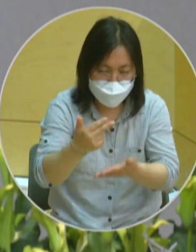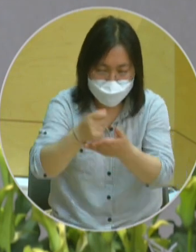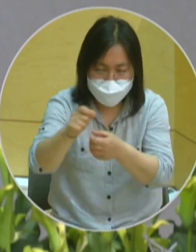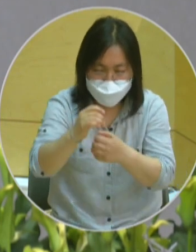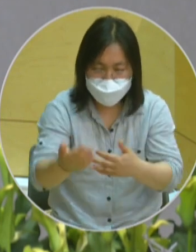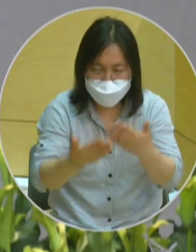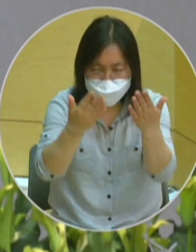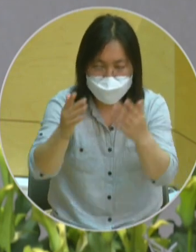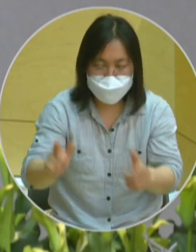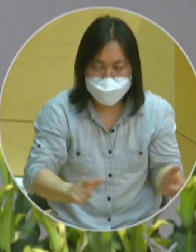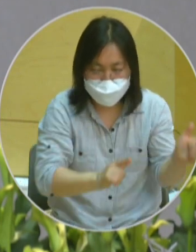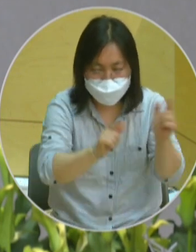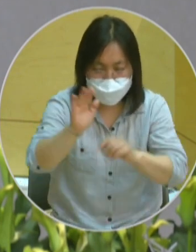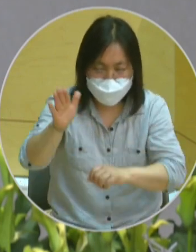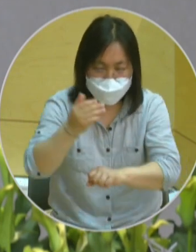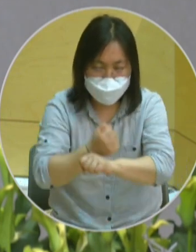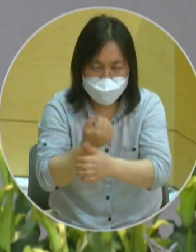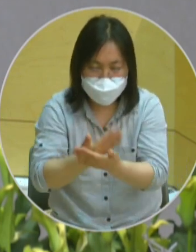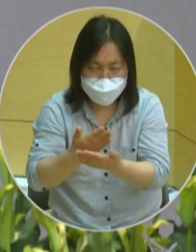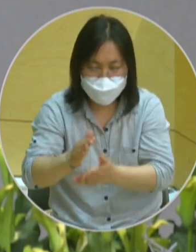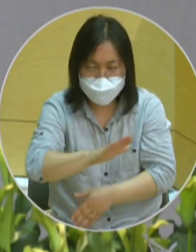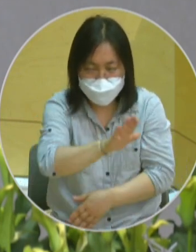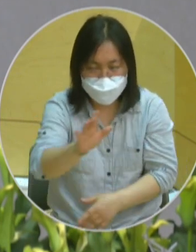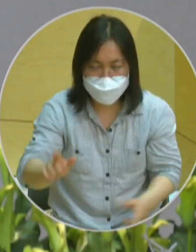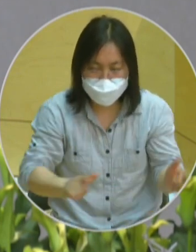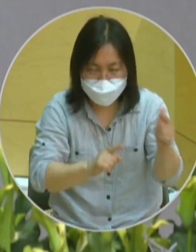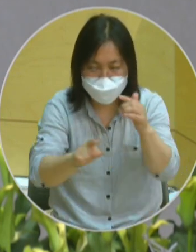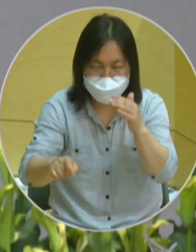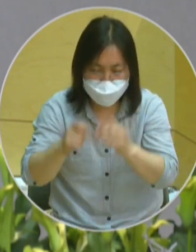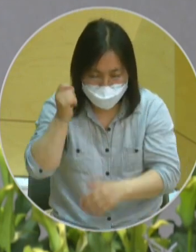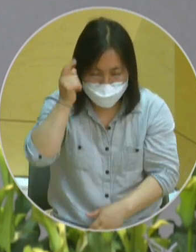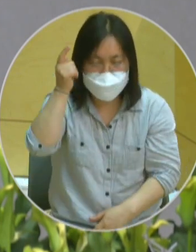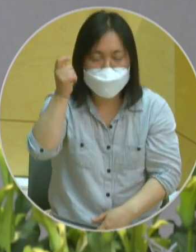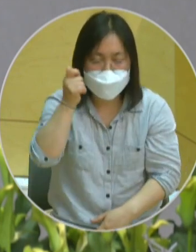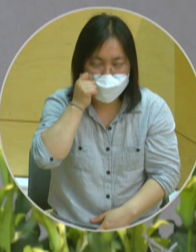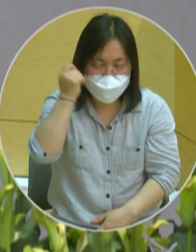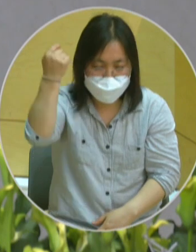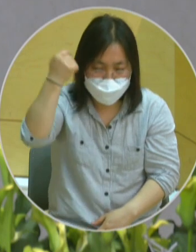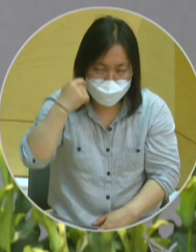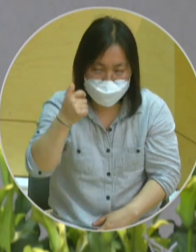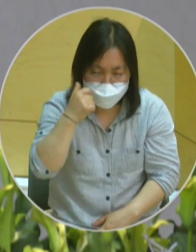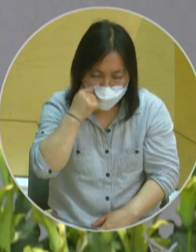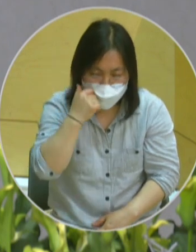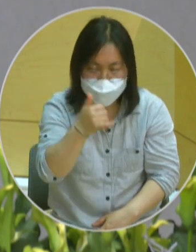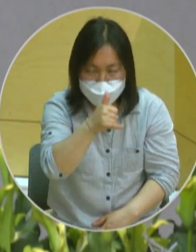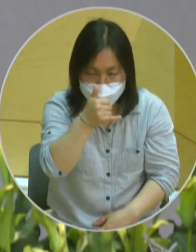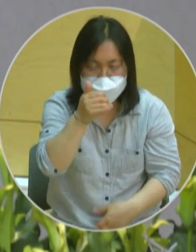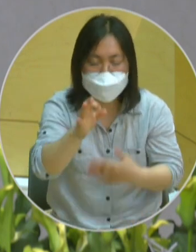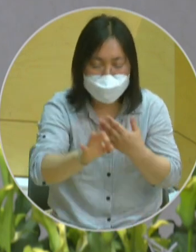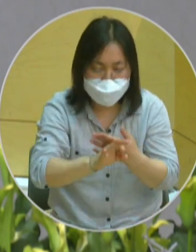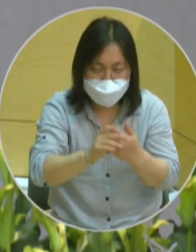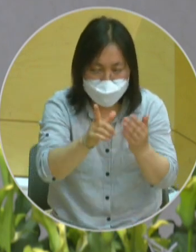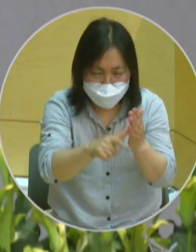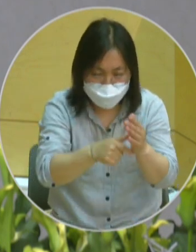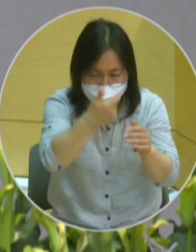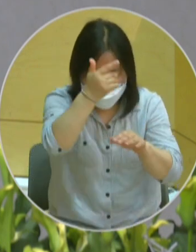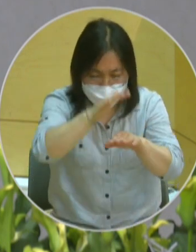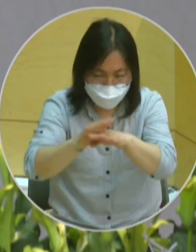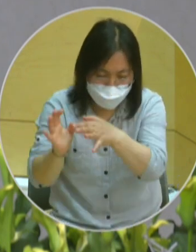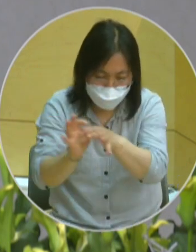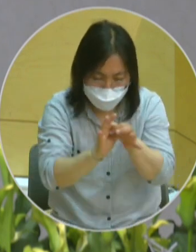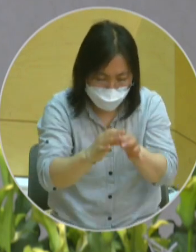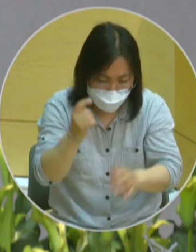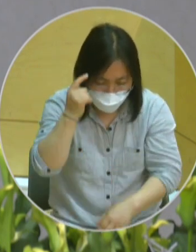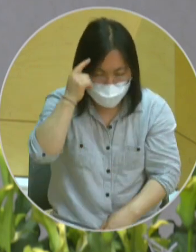그런 삶이 되게 하시고 우리의 삶 속에서 깨닫지 못하고 느끼지 못하는 것이 있다면 이 시간 하나님 예배를 통해서 알게